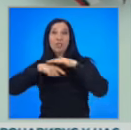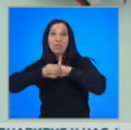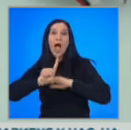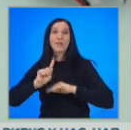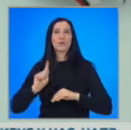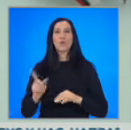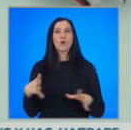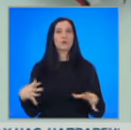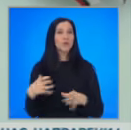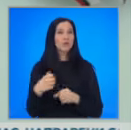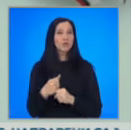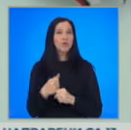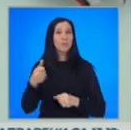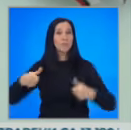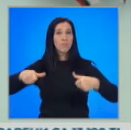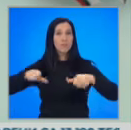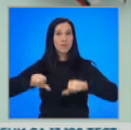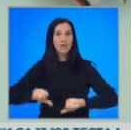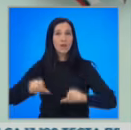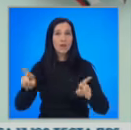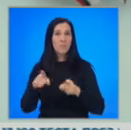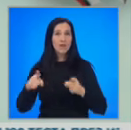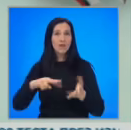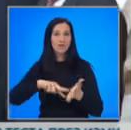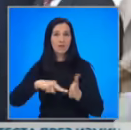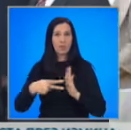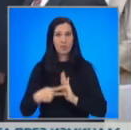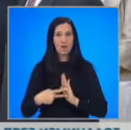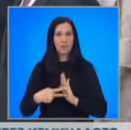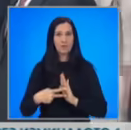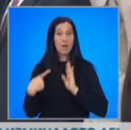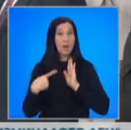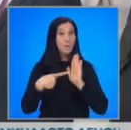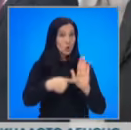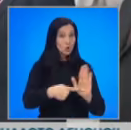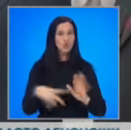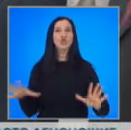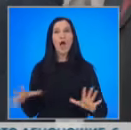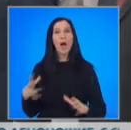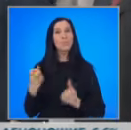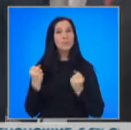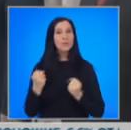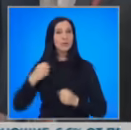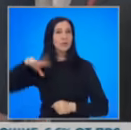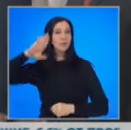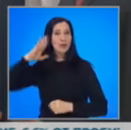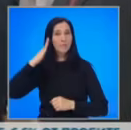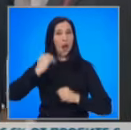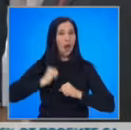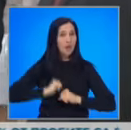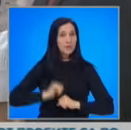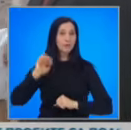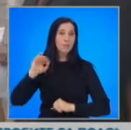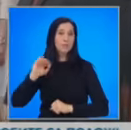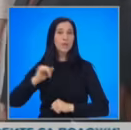крепи компрометираният управленски модел. Посочи, че амбицията на служебния кабинет е да бъде кабинет